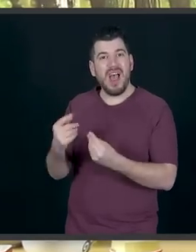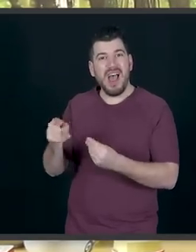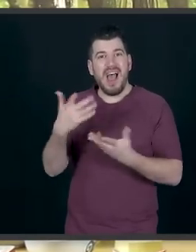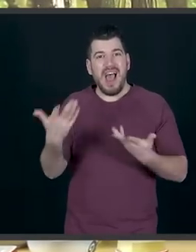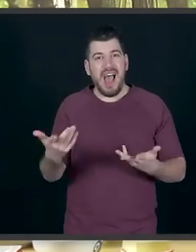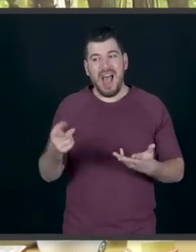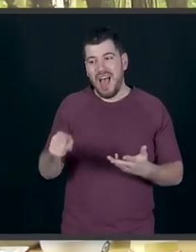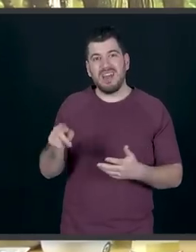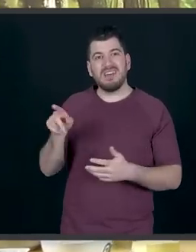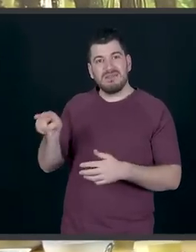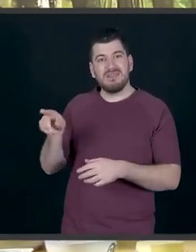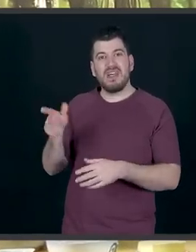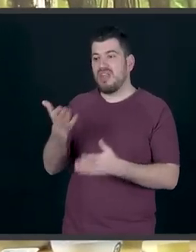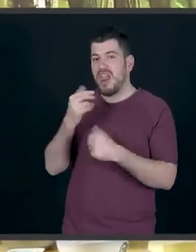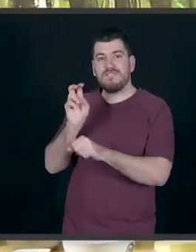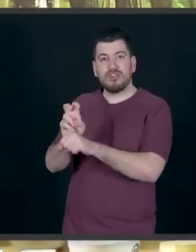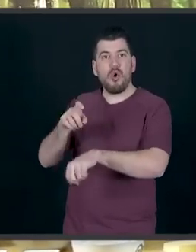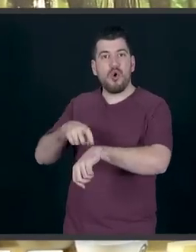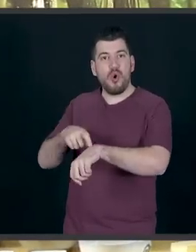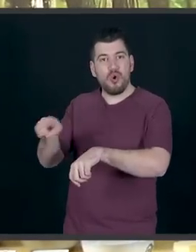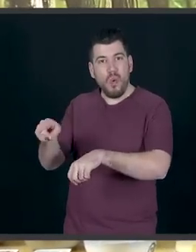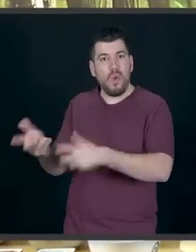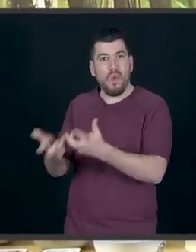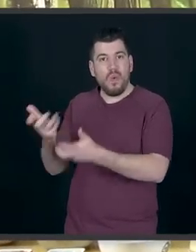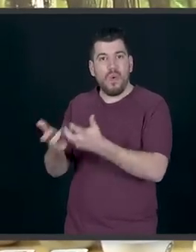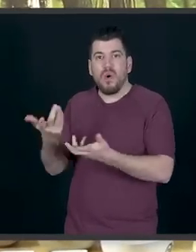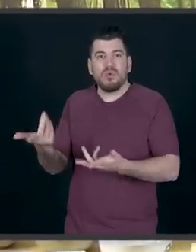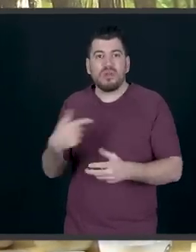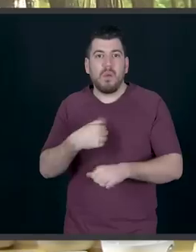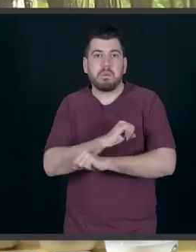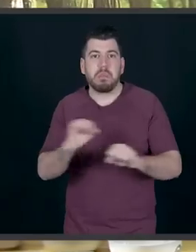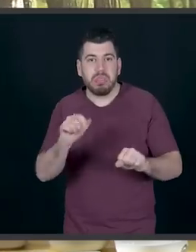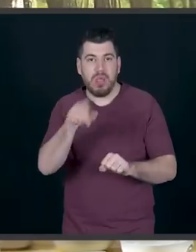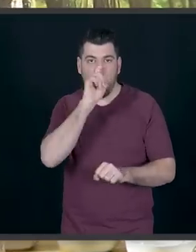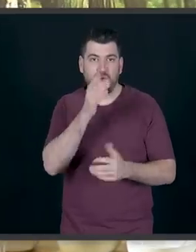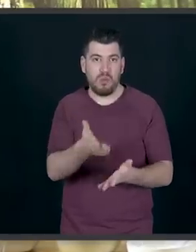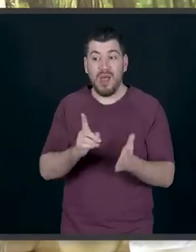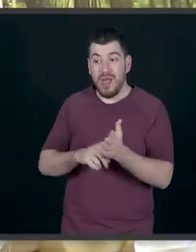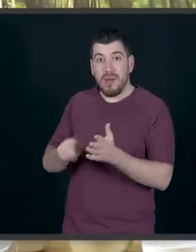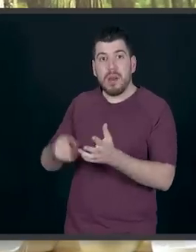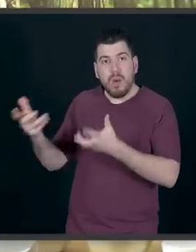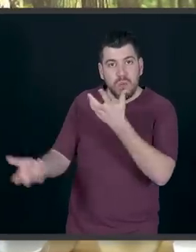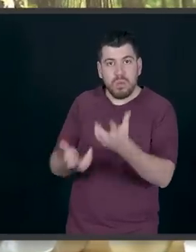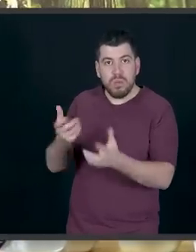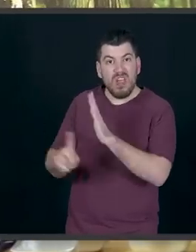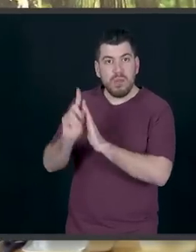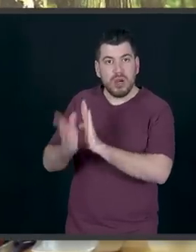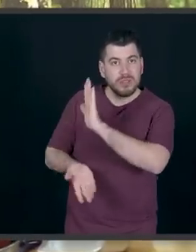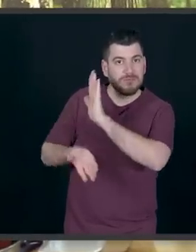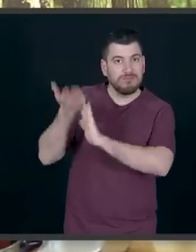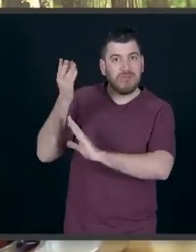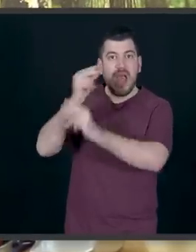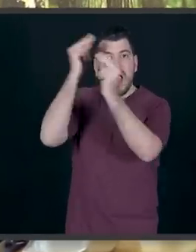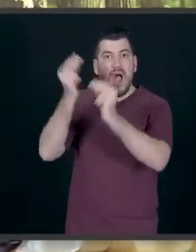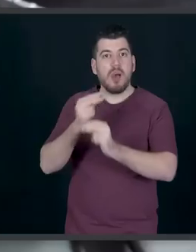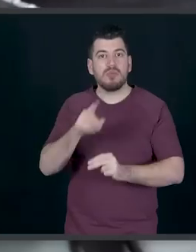να το δώσω χρώμα στο τηγάνι άμα δεν το δώσω χρώμα. Γιατί ουσιαστικά άμα δεν κάψει να πυρώσει το τηγάνι σωστά, δεν θα